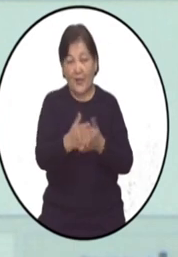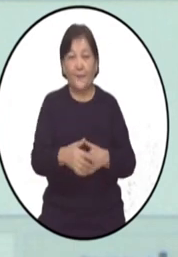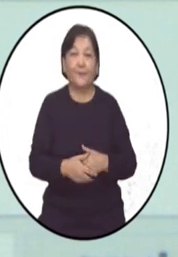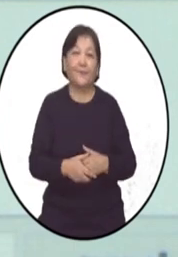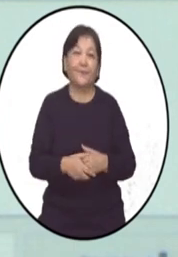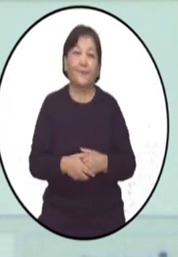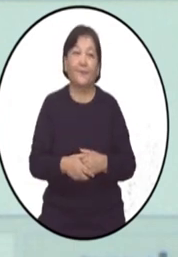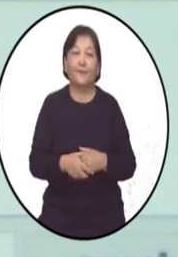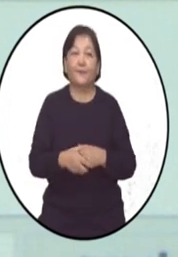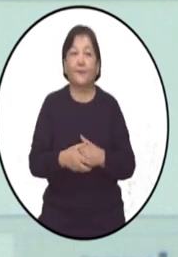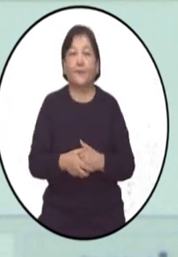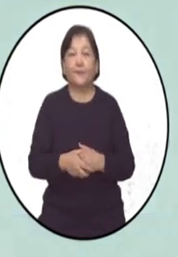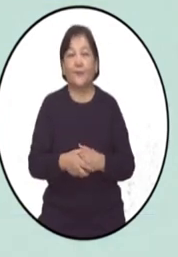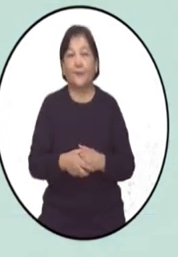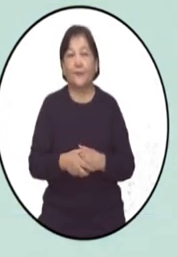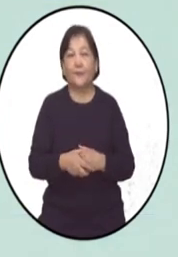За